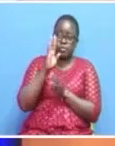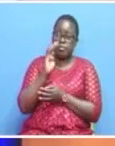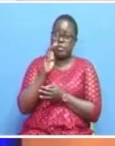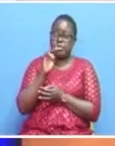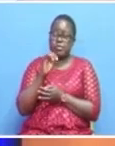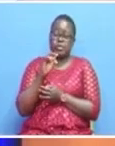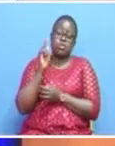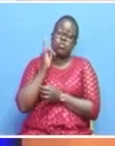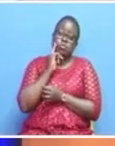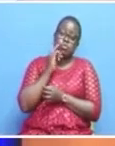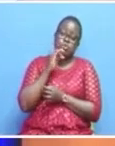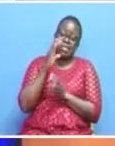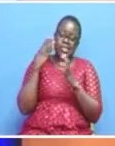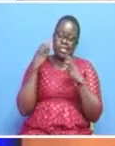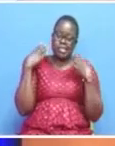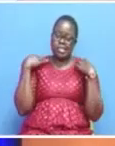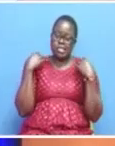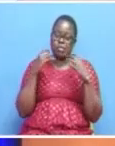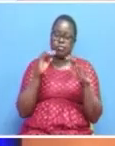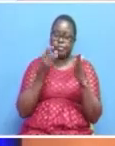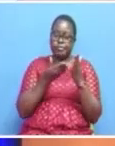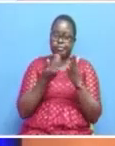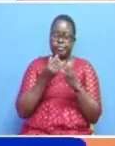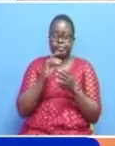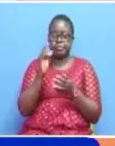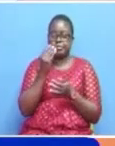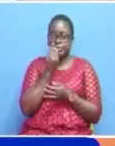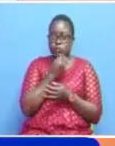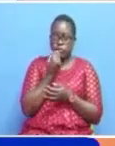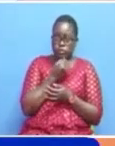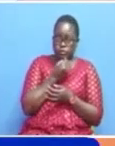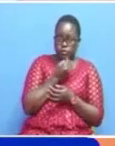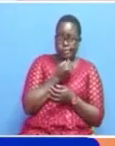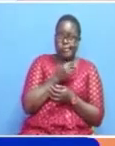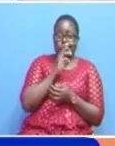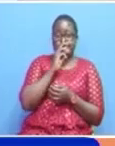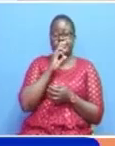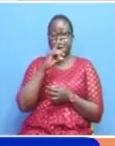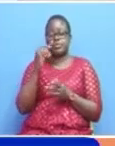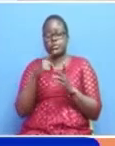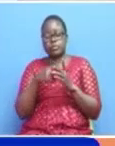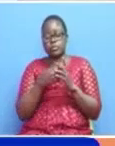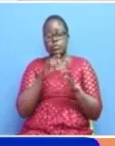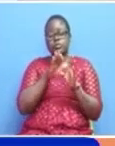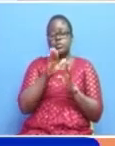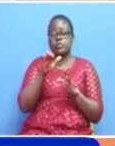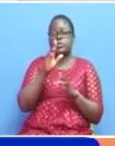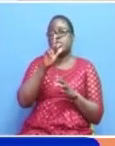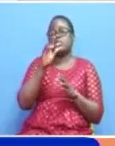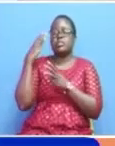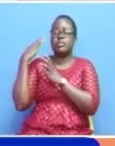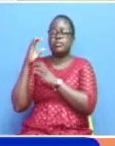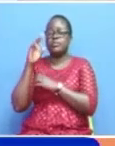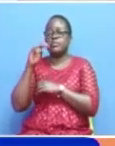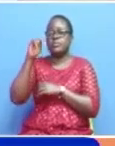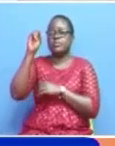Mudanyani wa unene weze soya kutataka kumwenu cha munini wa Musumbiri Rigathi Gachagua iwekwati wa kuambia muyumbe wa Kilifi North